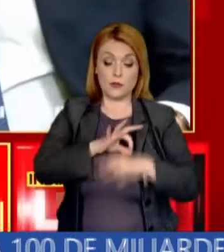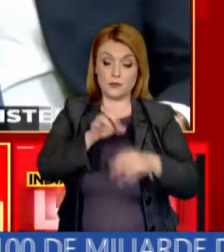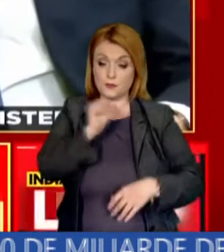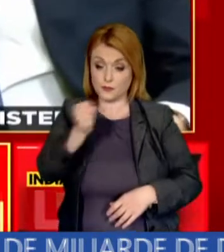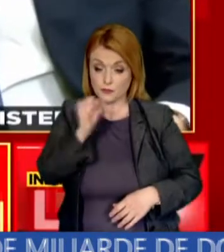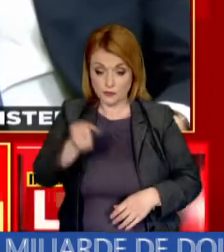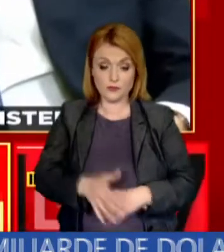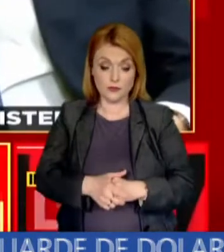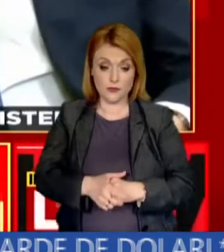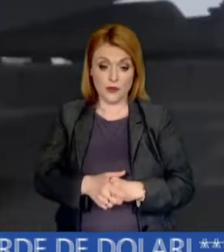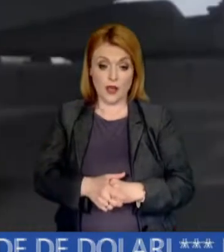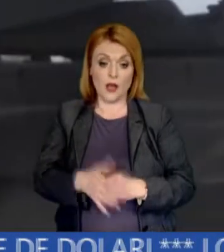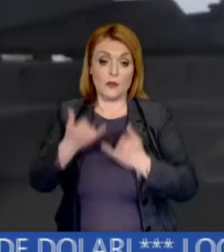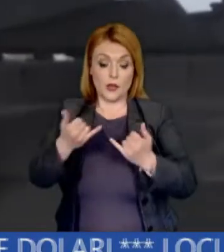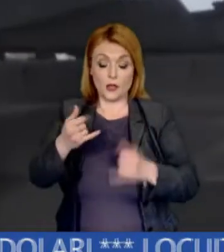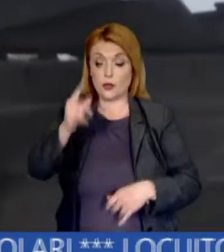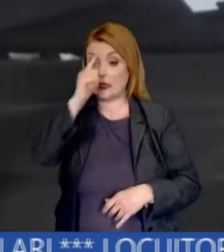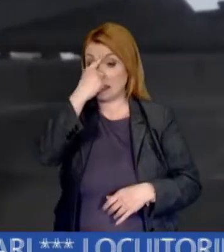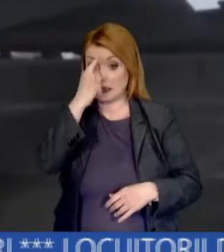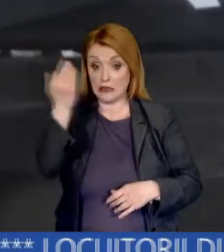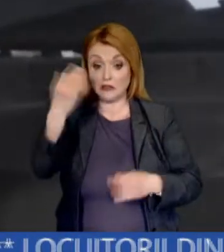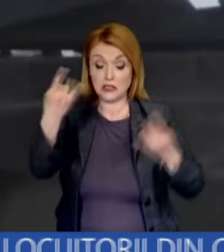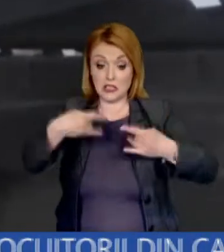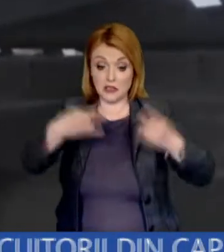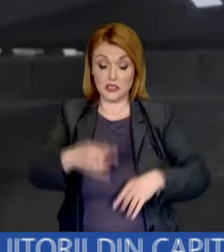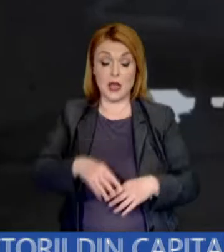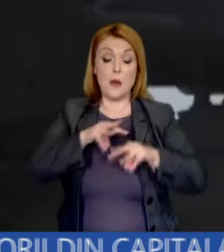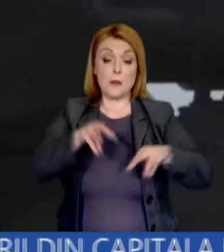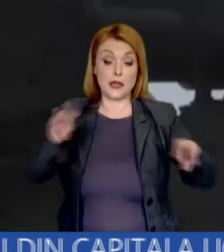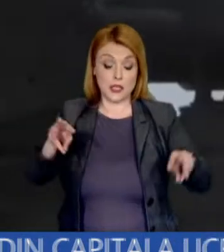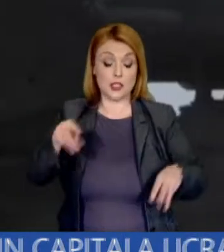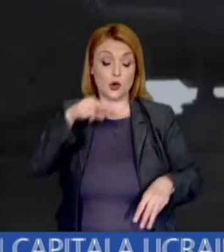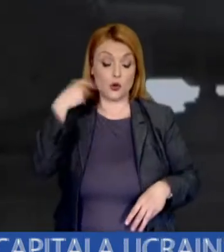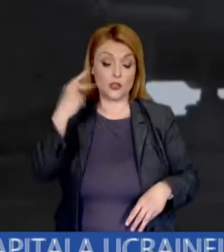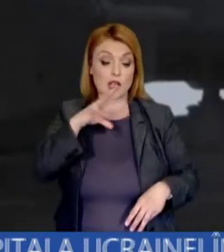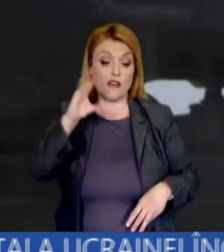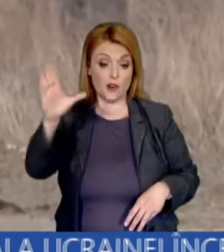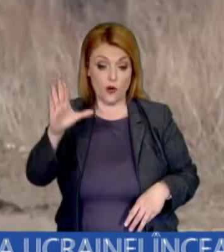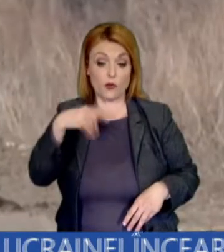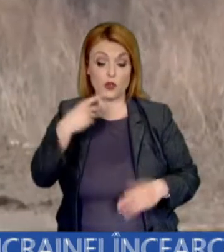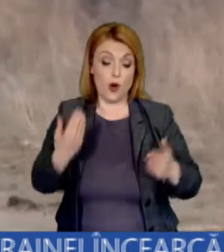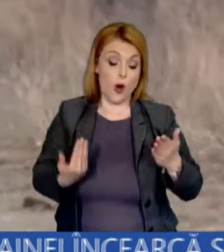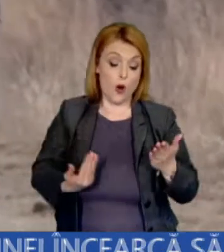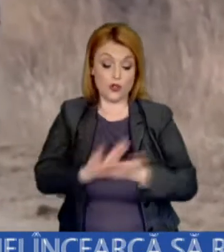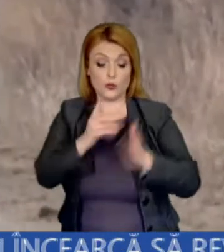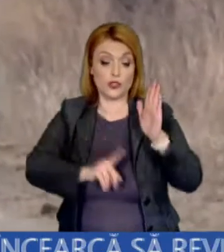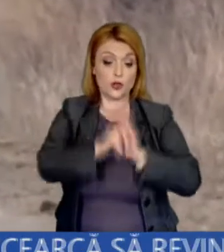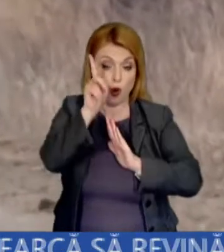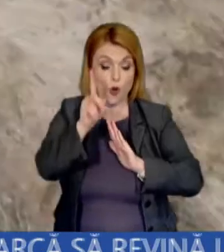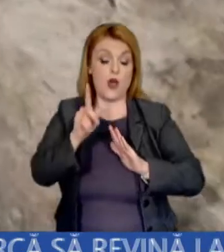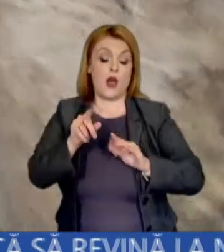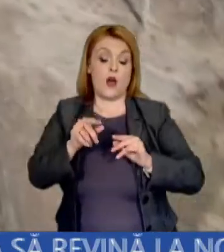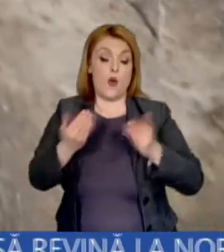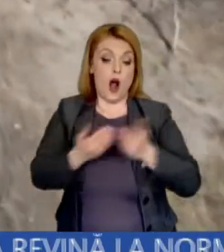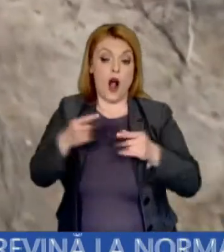pentru India Today, ministrul de externe rus, Sergei Lavrov, a spus că Rusia a început o altă fază a acțiunilor militare în Ucraina. Potrivit lui